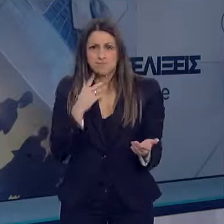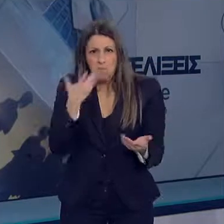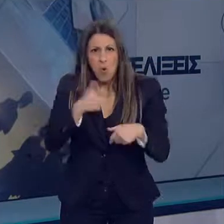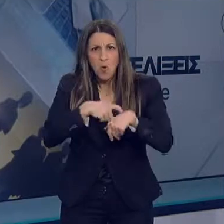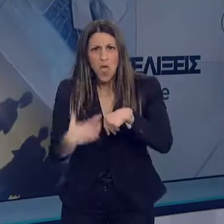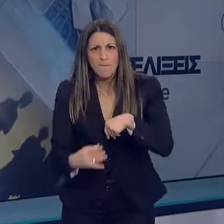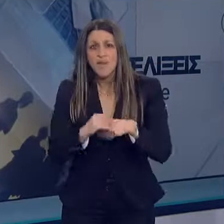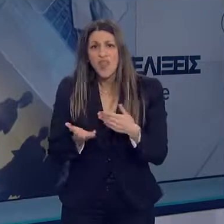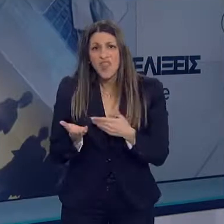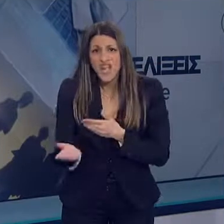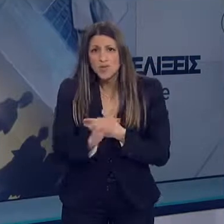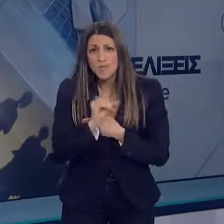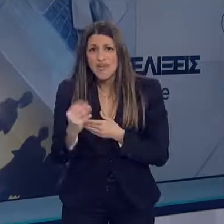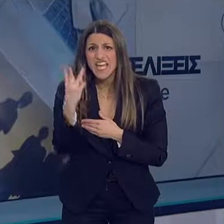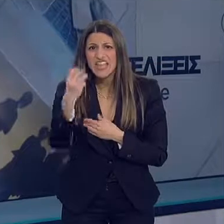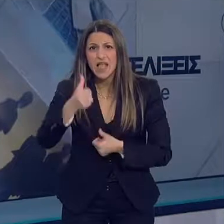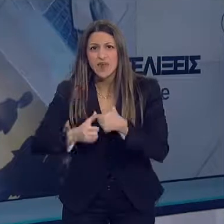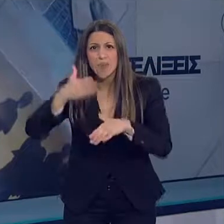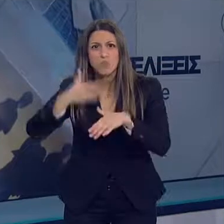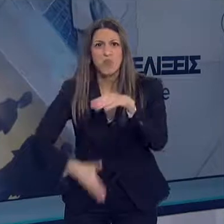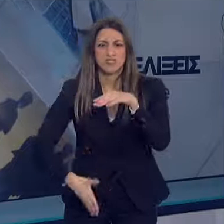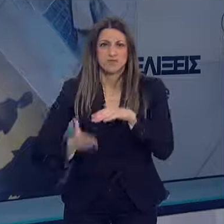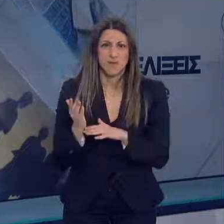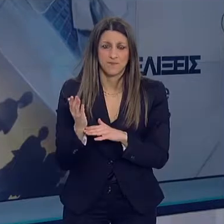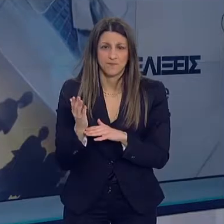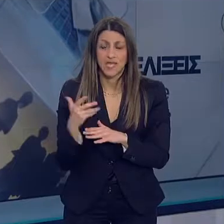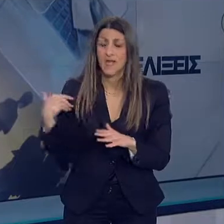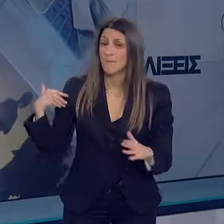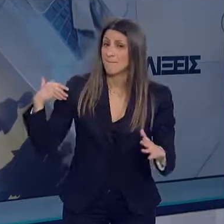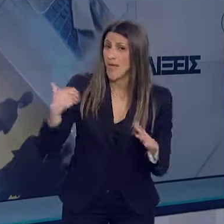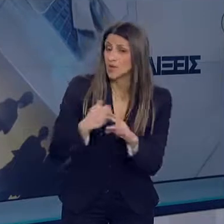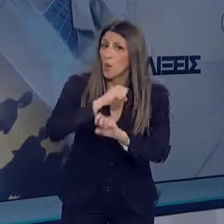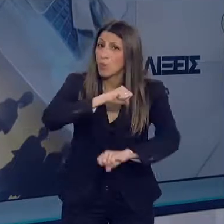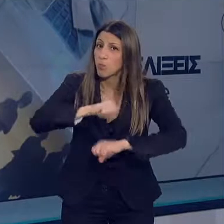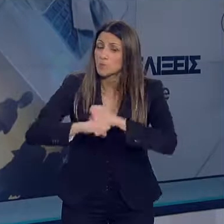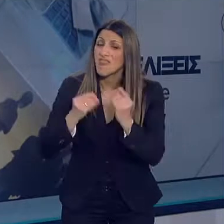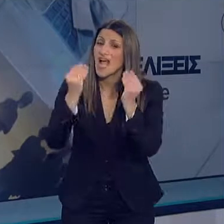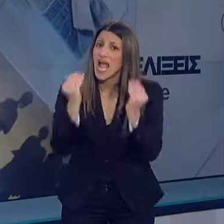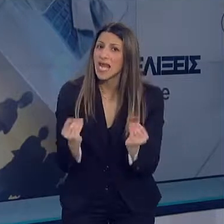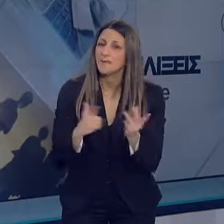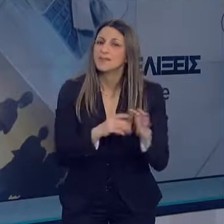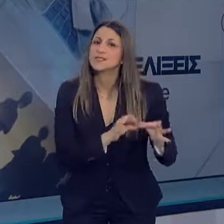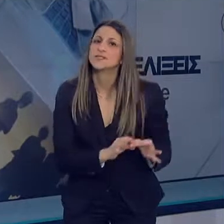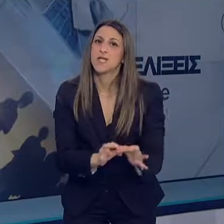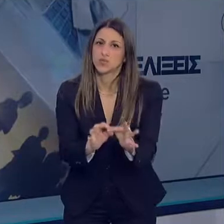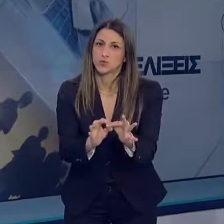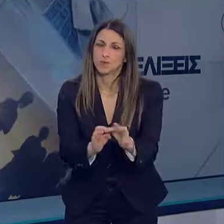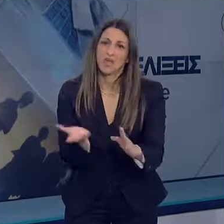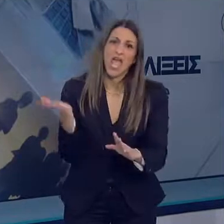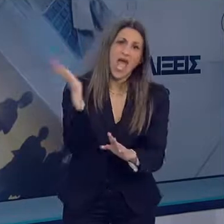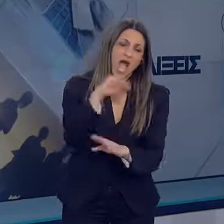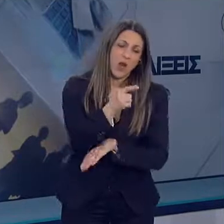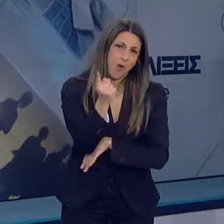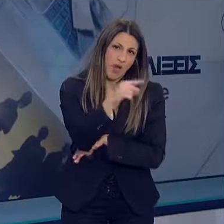τρόπο αυτό που μέχρι σήμερα όλοι μαζί έχουμε πετύχει, καθώς η υγεία είναι το πολυτιμότερο αγαθό. Σχετικά τώρα με τον έλεγχο, τον